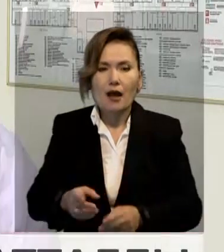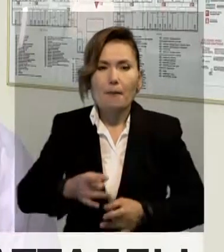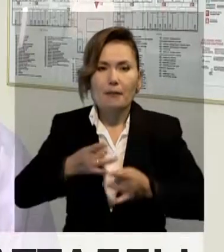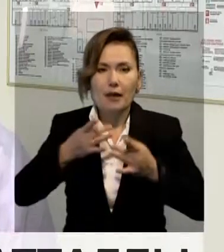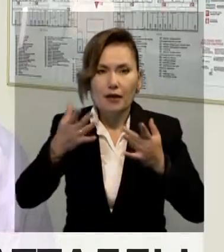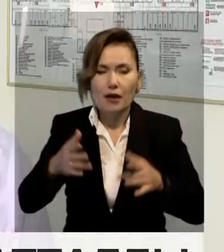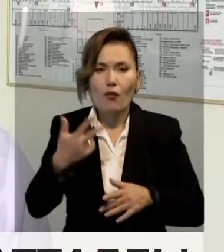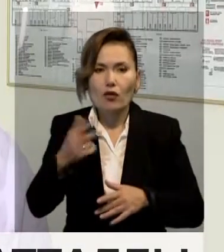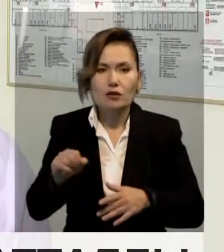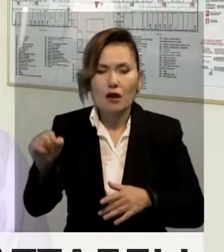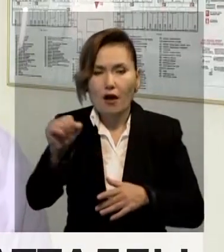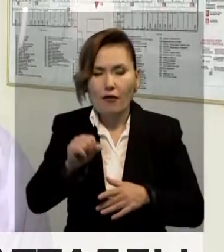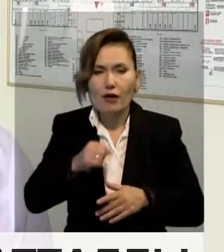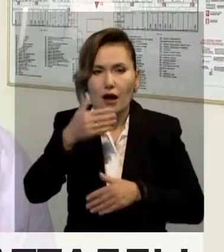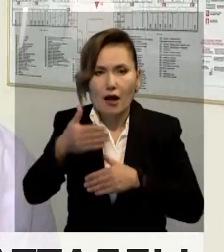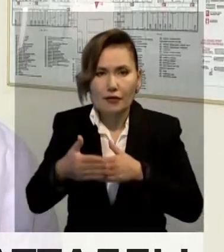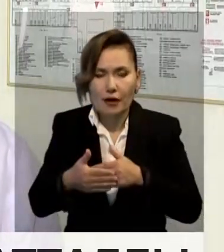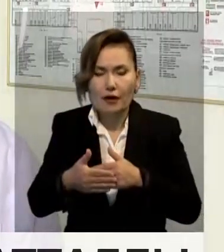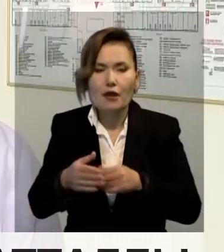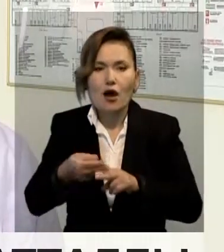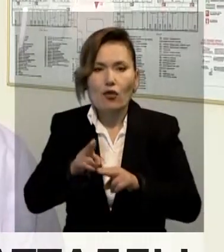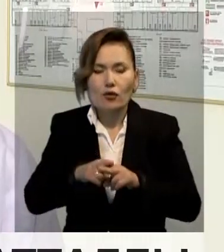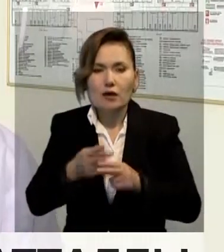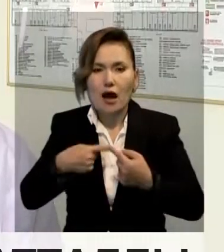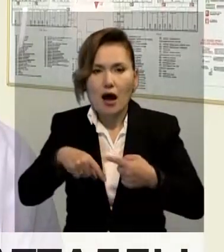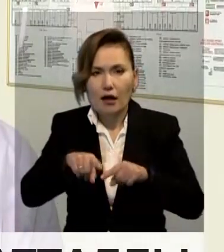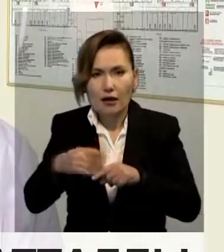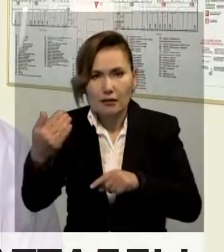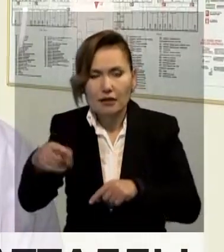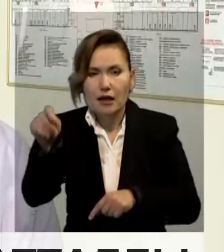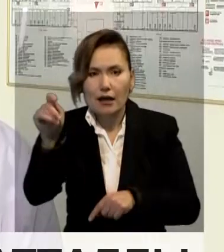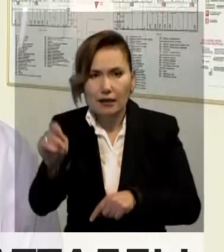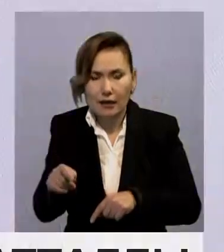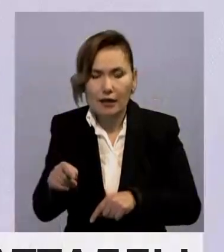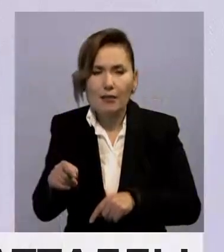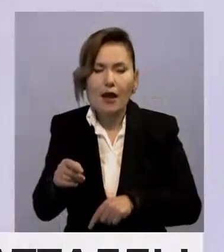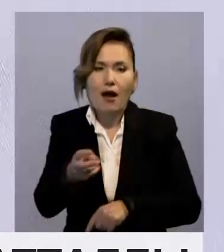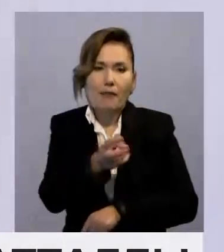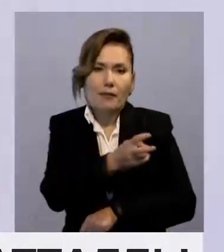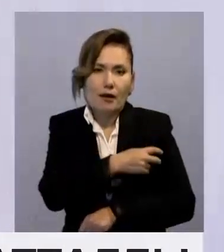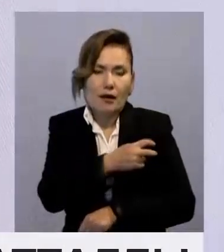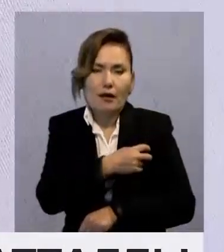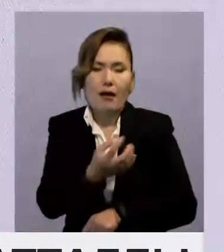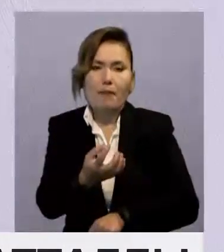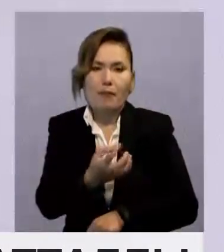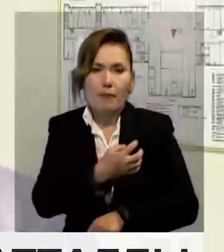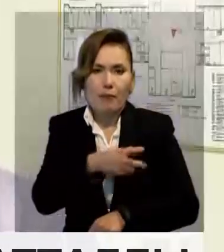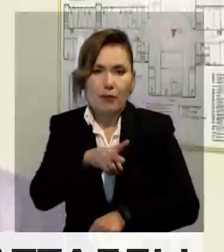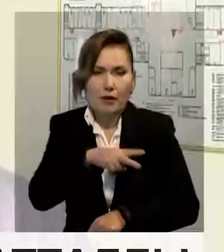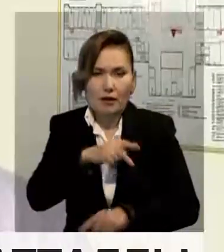мерекеміздің алдында осындай келіп бізге фондтар мінекей бүгін медаль тапсырып жатыр, беріп жатыр